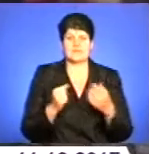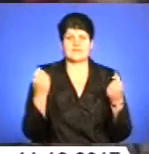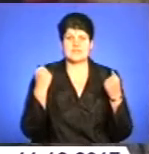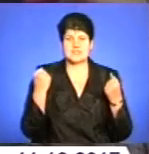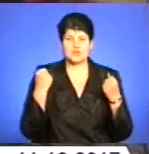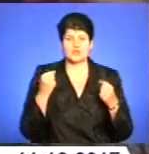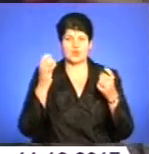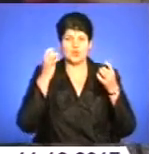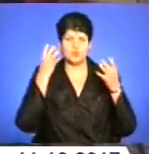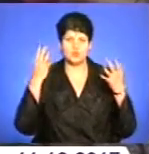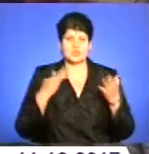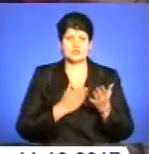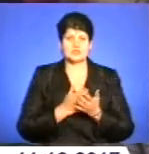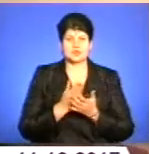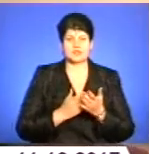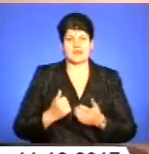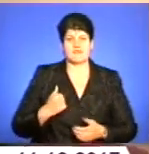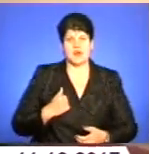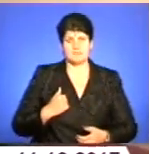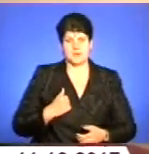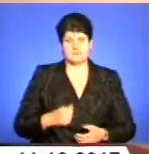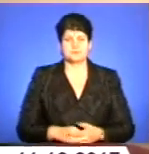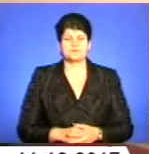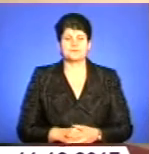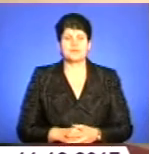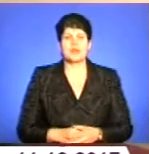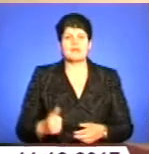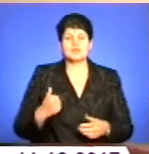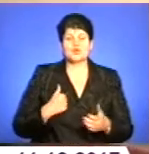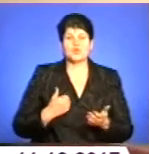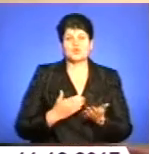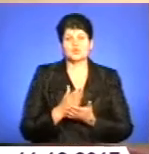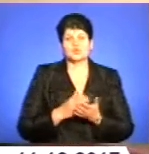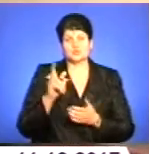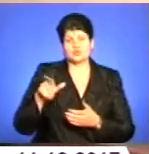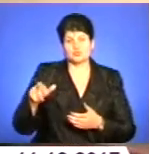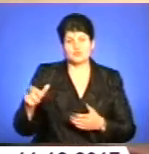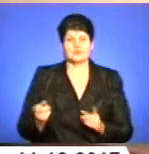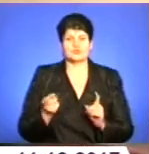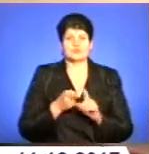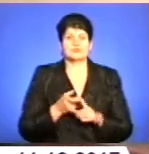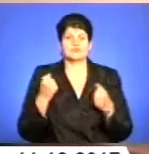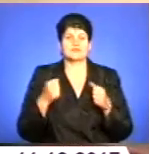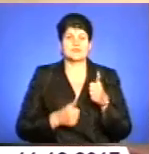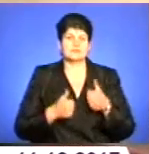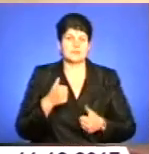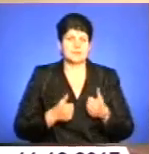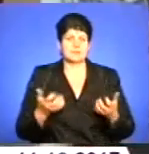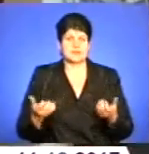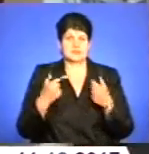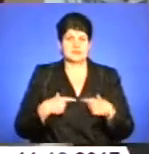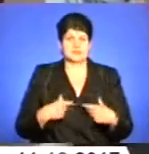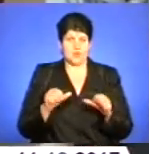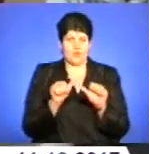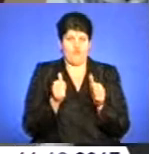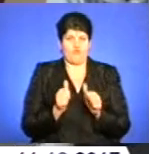молоді до служіння в армії. Військовослужбовці активно долучилися до спортивних змагань. Учасники кажуть, підтримувати себе у формі